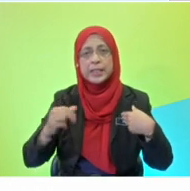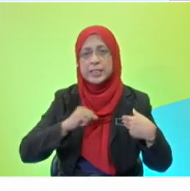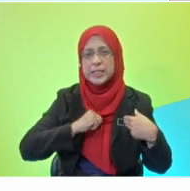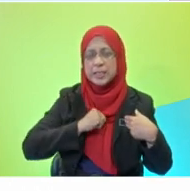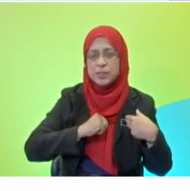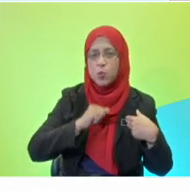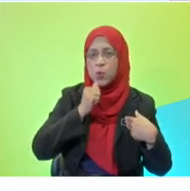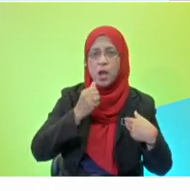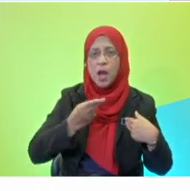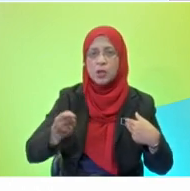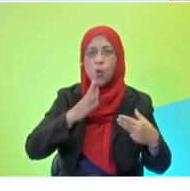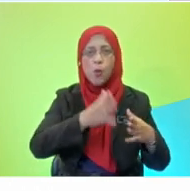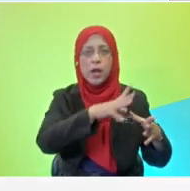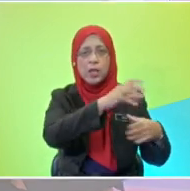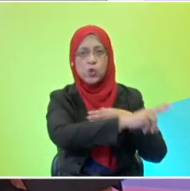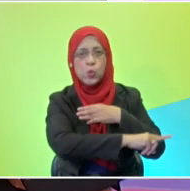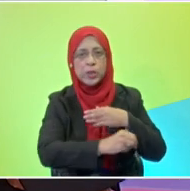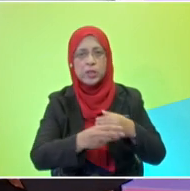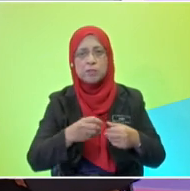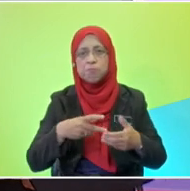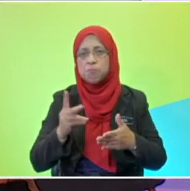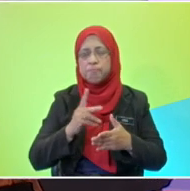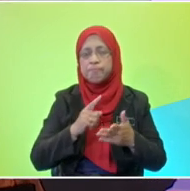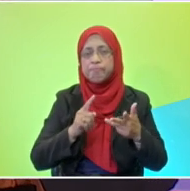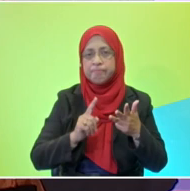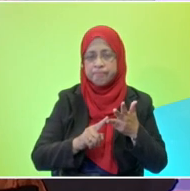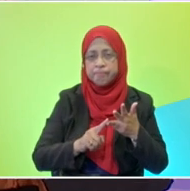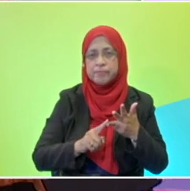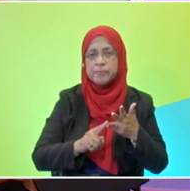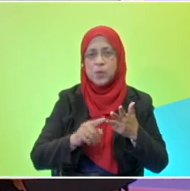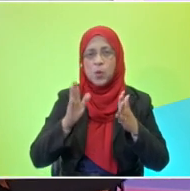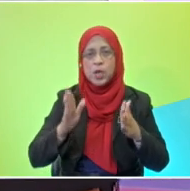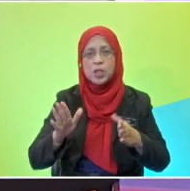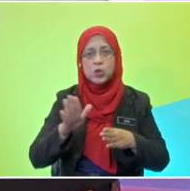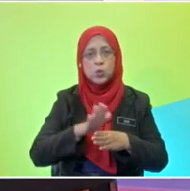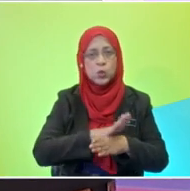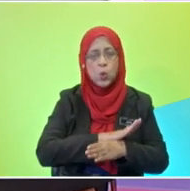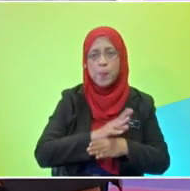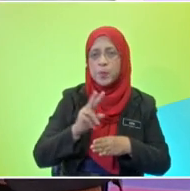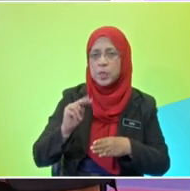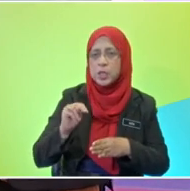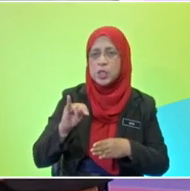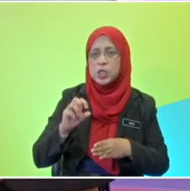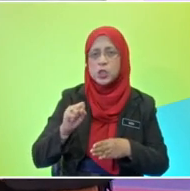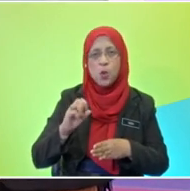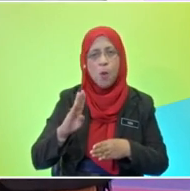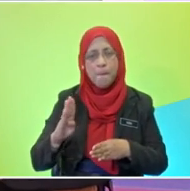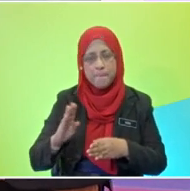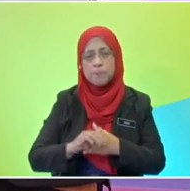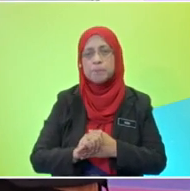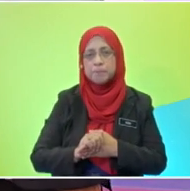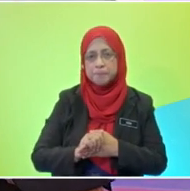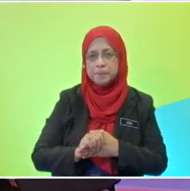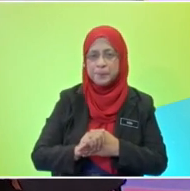bukan harta orang lain sempurna miliknya yang ketiga seorang yang cukup nisab Hah banyaknya istilah enggak kena ingat